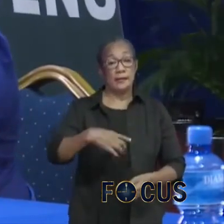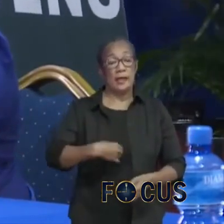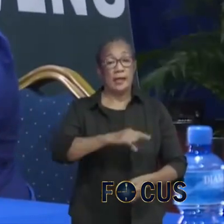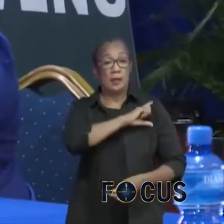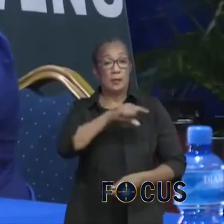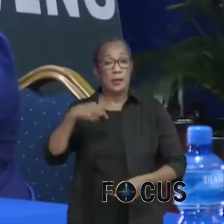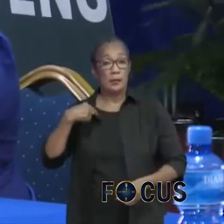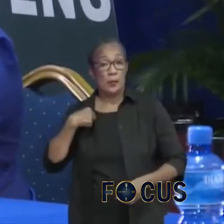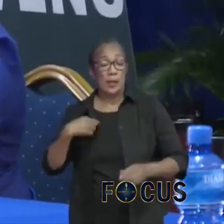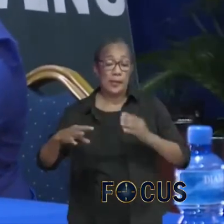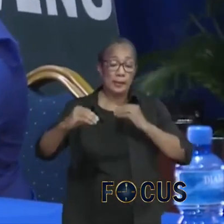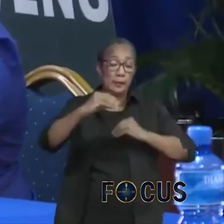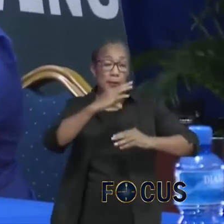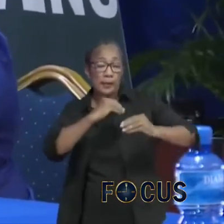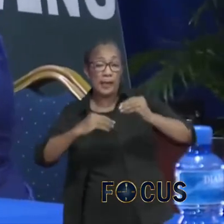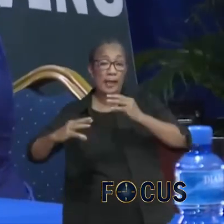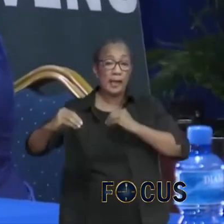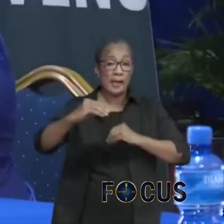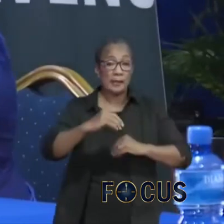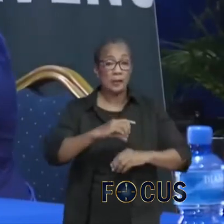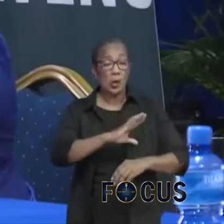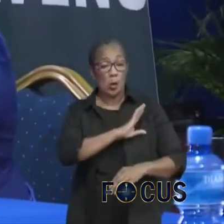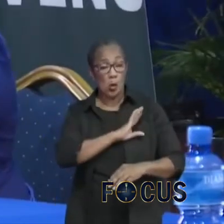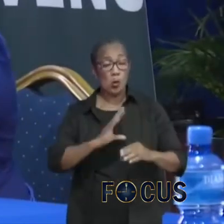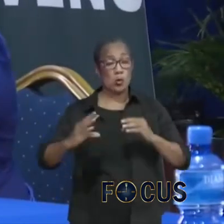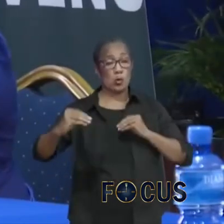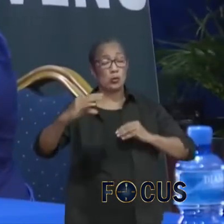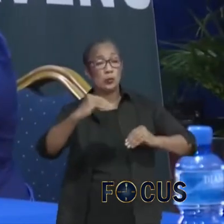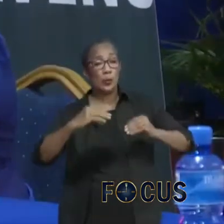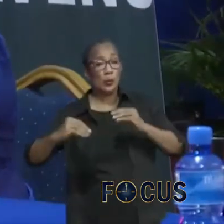enkele gesprekken gehad. We hebben gesproken met